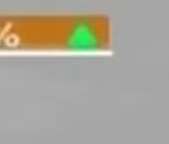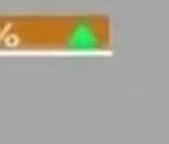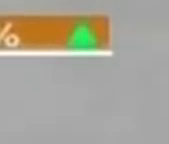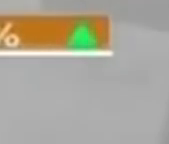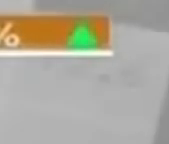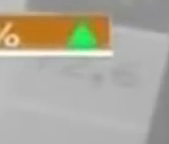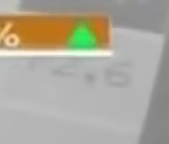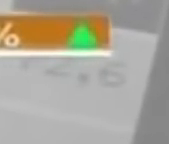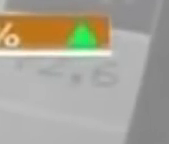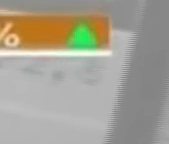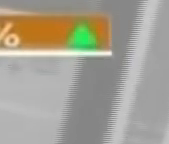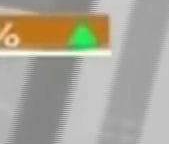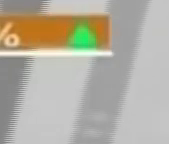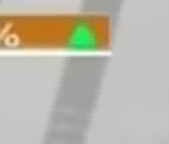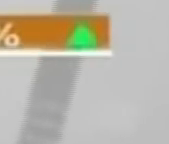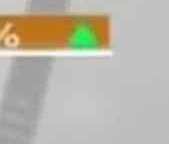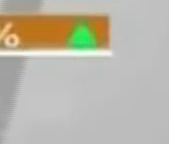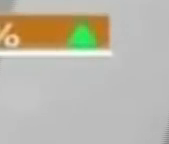tupate mambo.